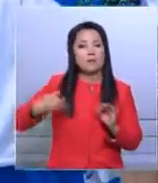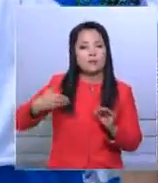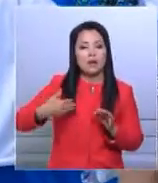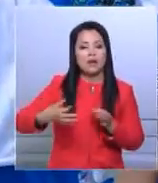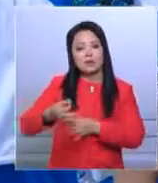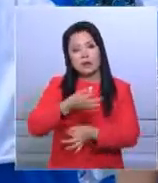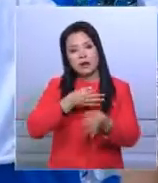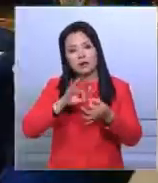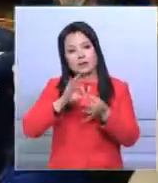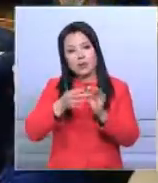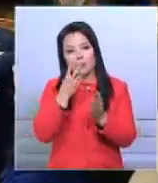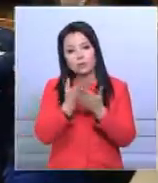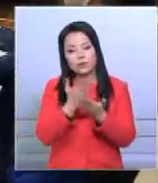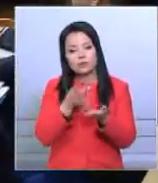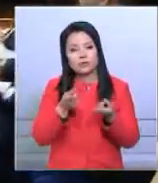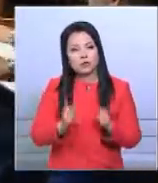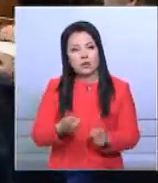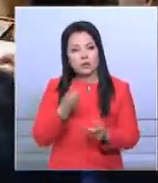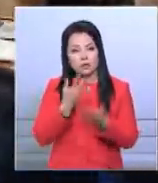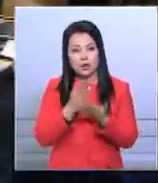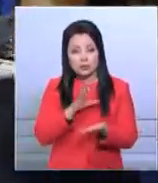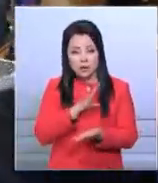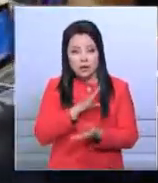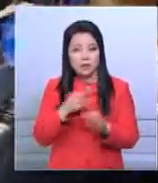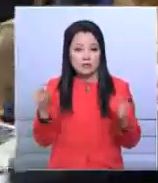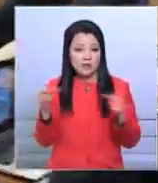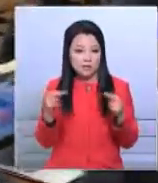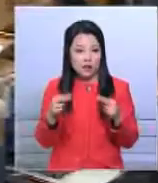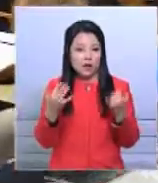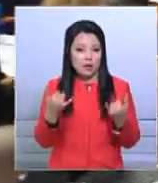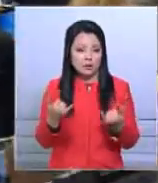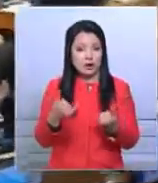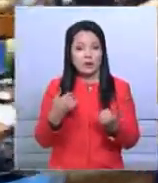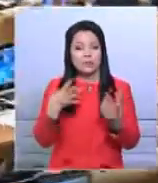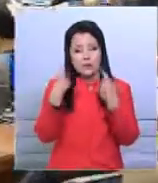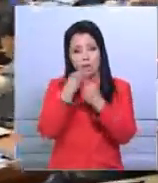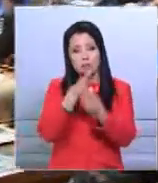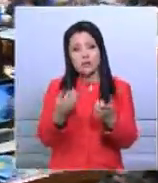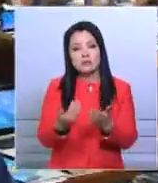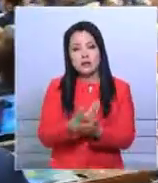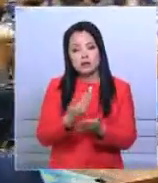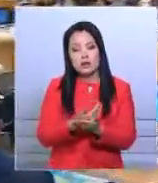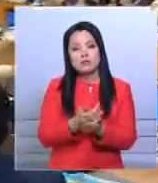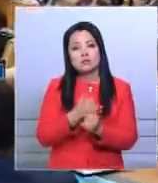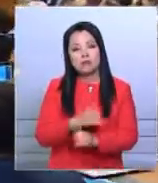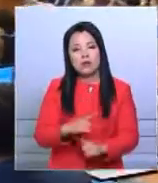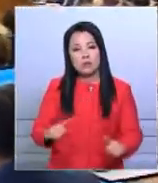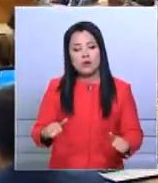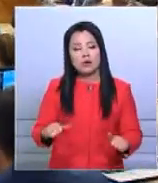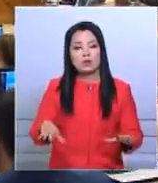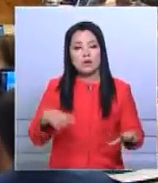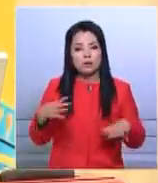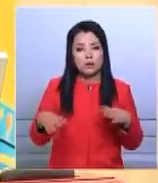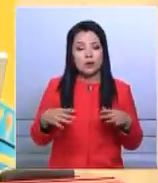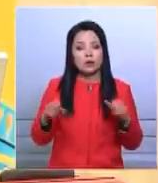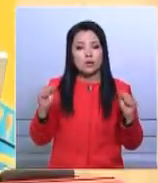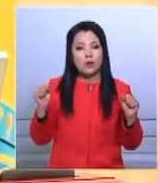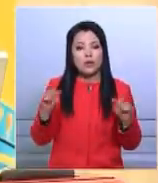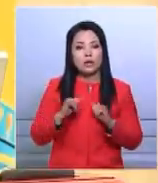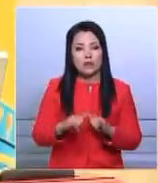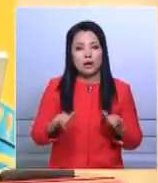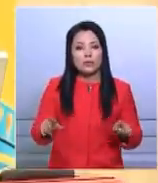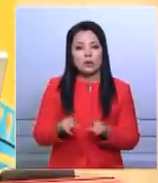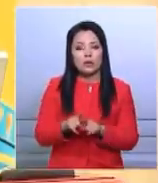көздеген болар. Сонымен күн тәртібіне қойылған басты тақырып бұқаралық спортты дамыту. Халық қалаулыларын алаңдатқан жайттардың бірі